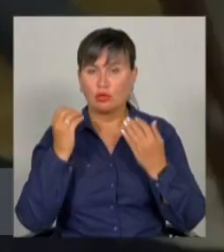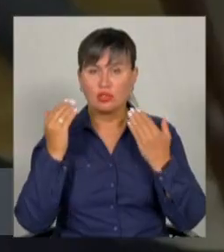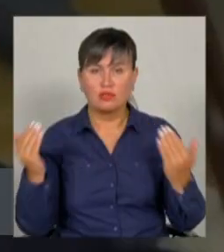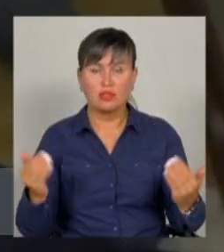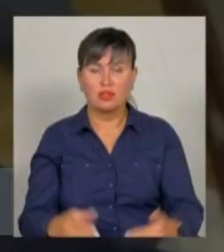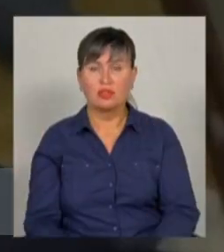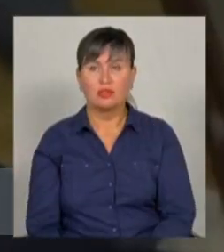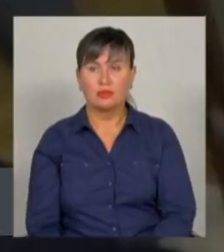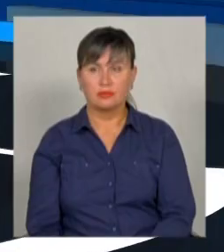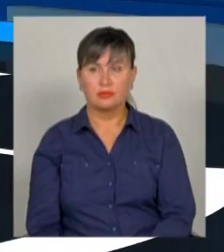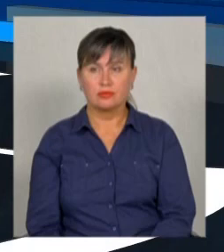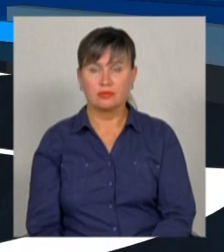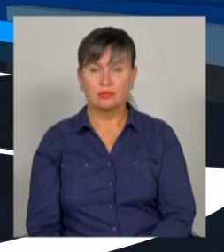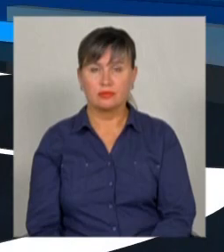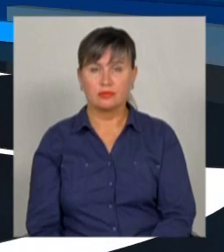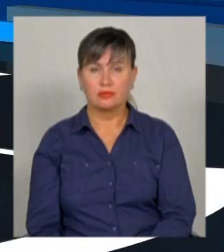назначена.